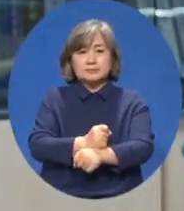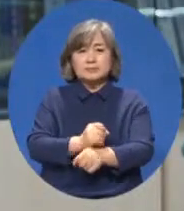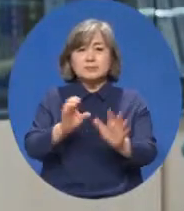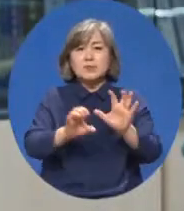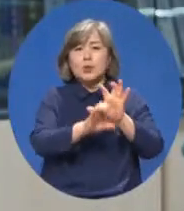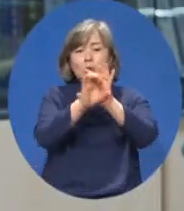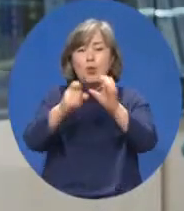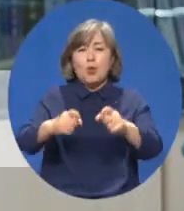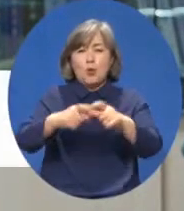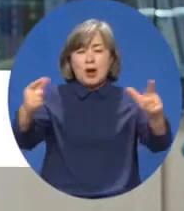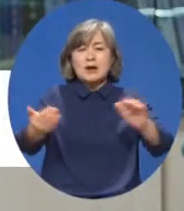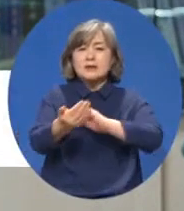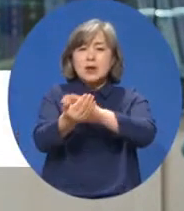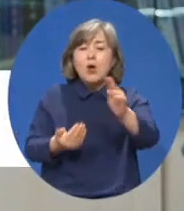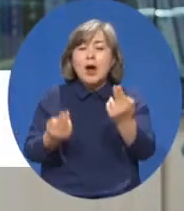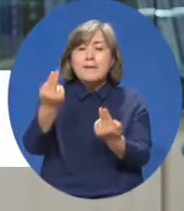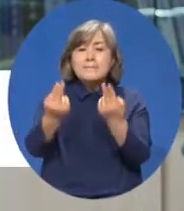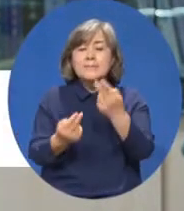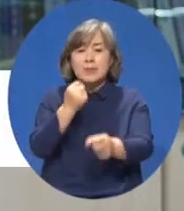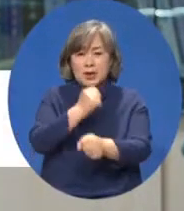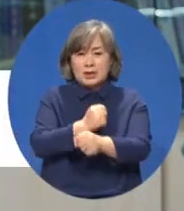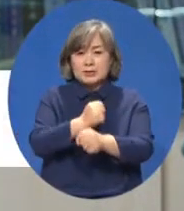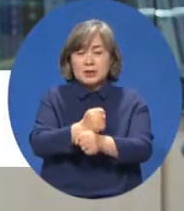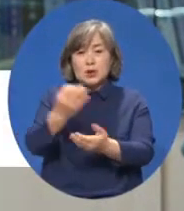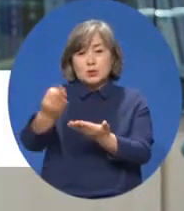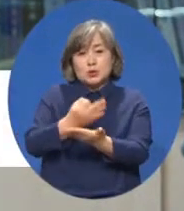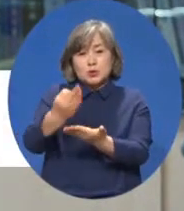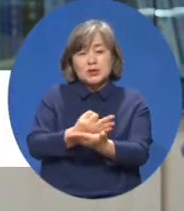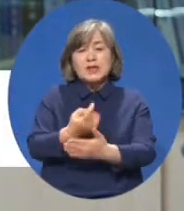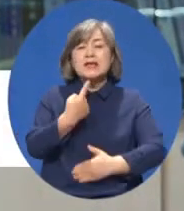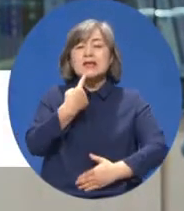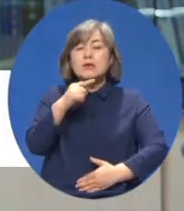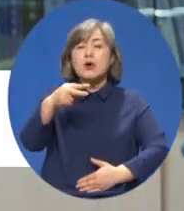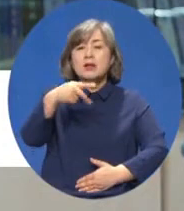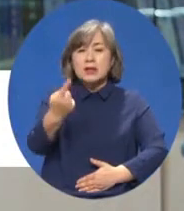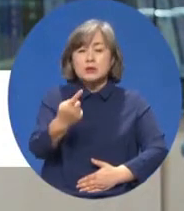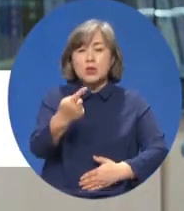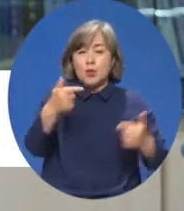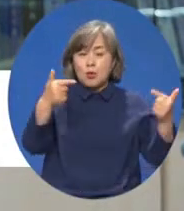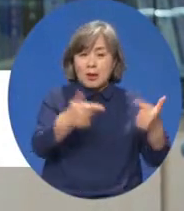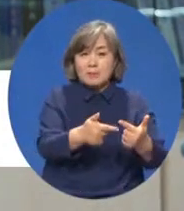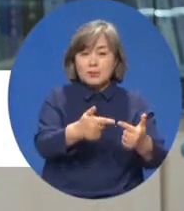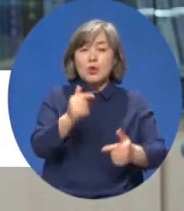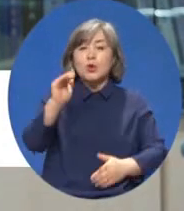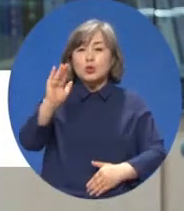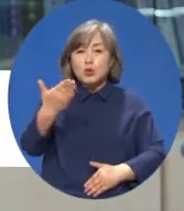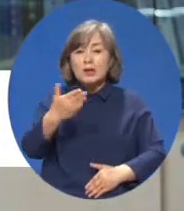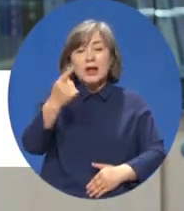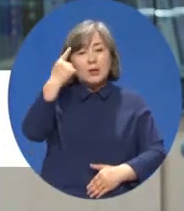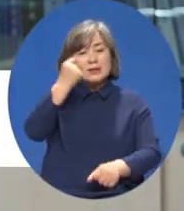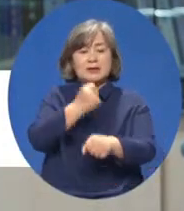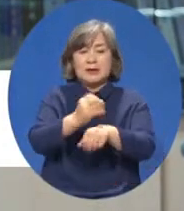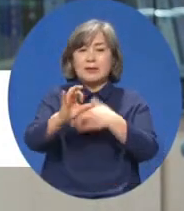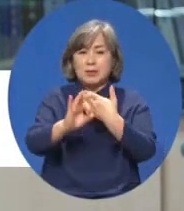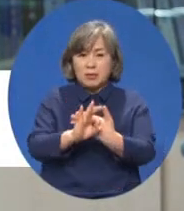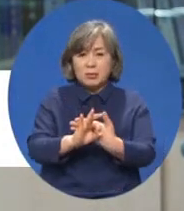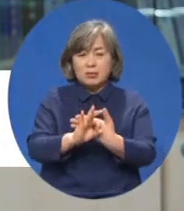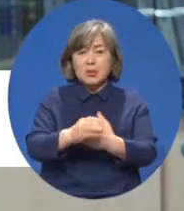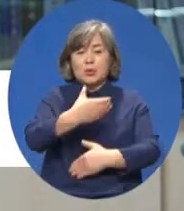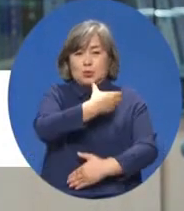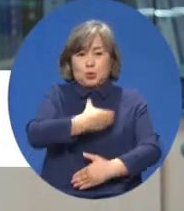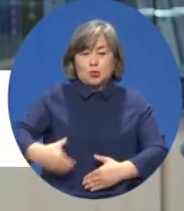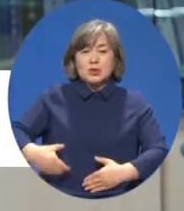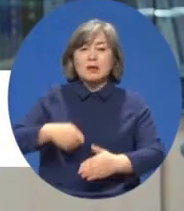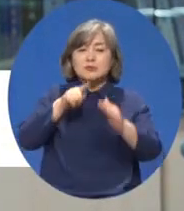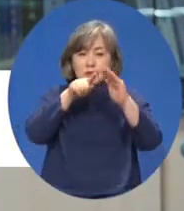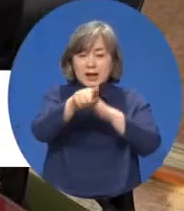코로나 확산 이전과 비교해서 소득이 단 1원이라도 감소됐다고 생각하시는 분은